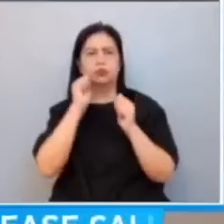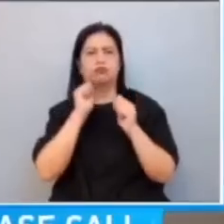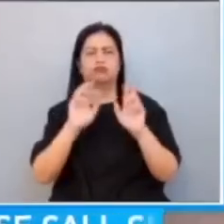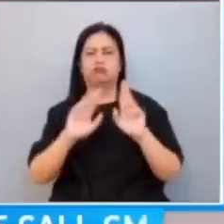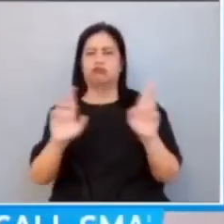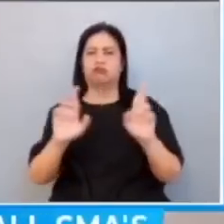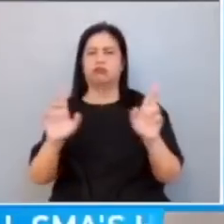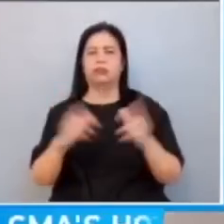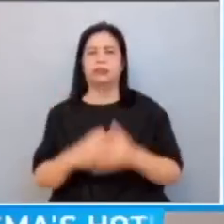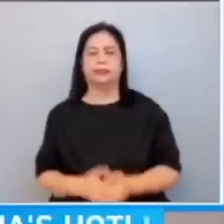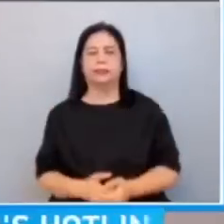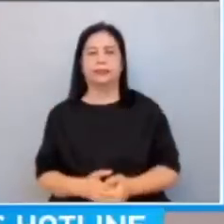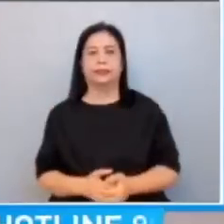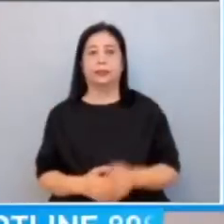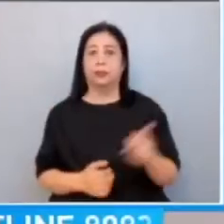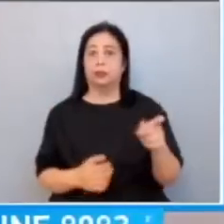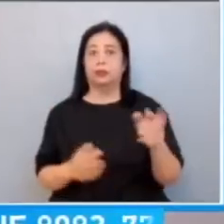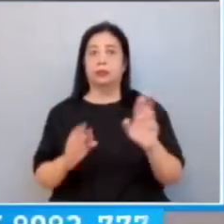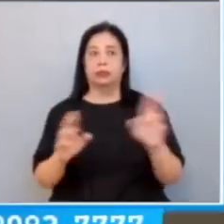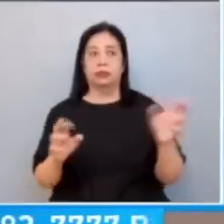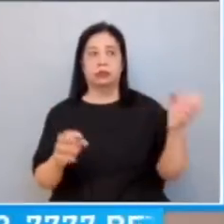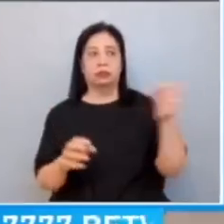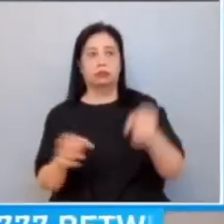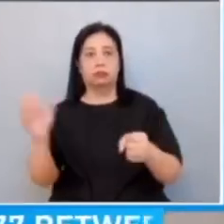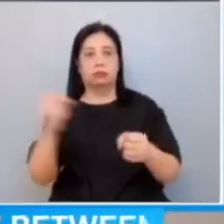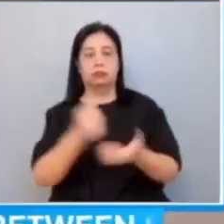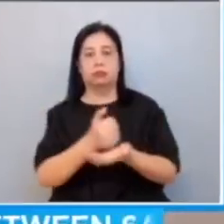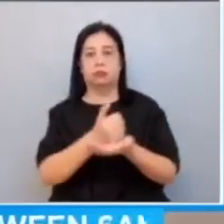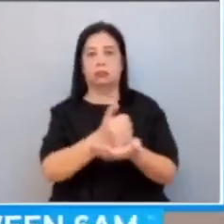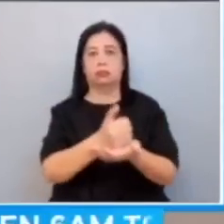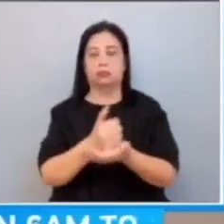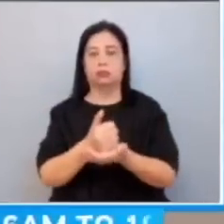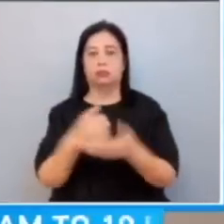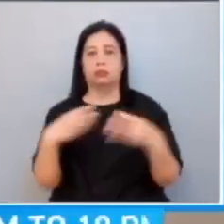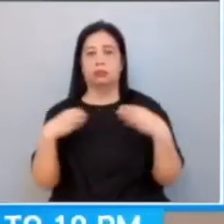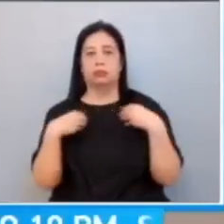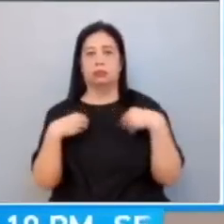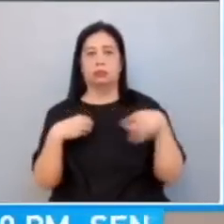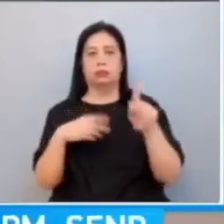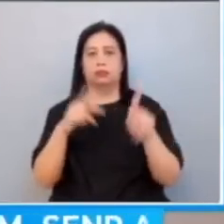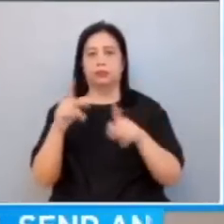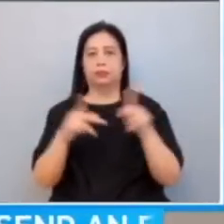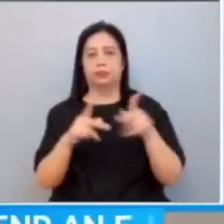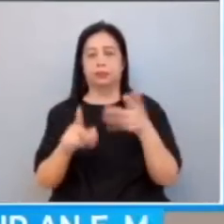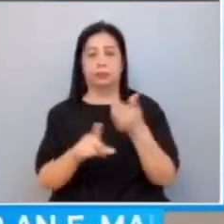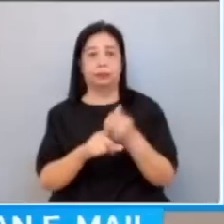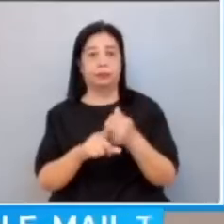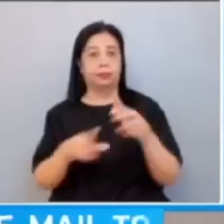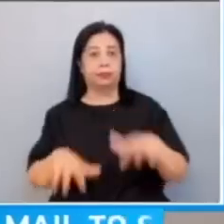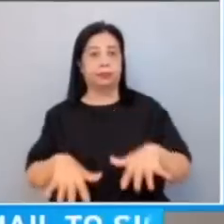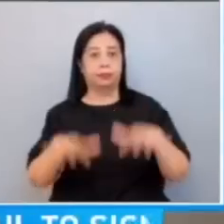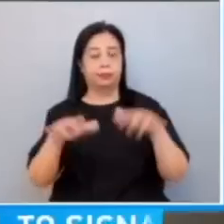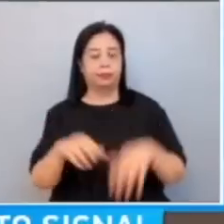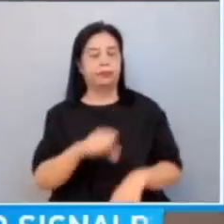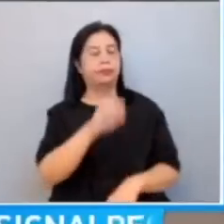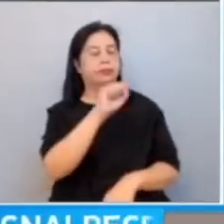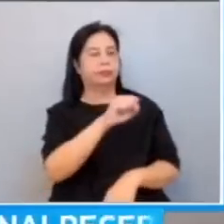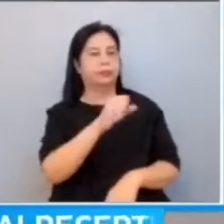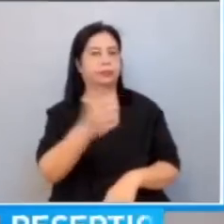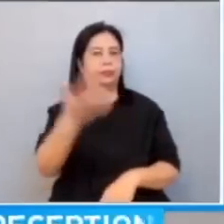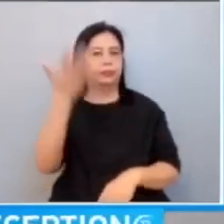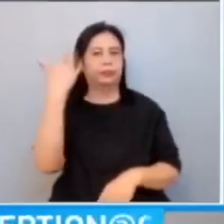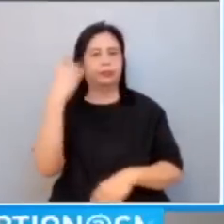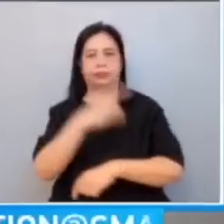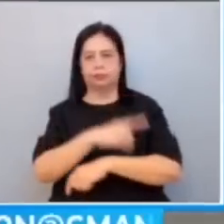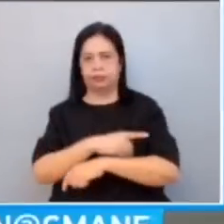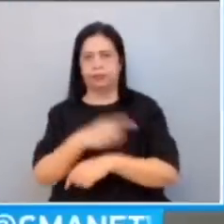Mm-hmm. Nakaposisyon ba at meron bang tulong na matatanggap itong mga apektado nitong pagbaha? Yes, nung mga nakaraang araw pa,